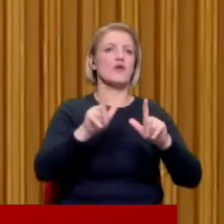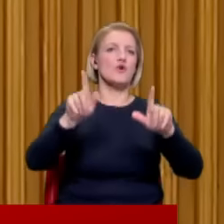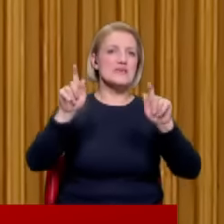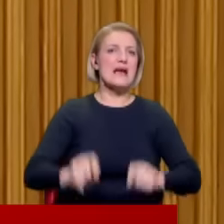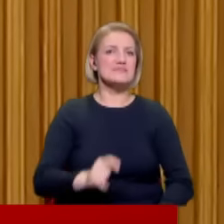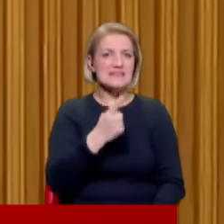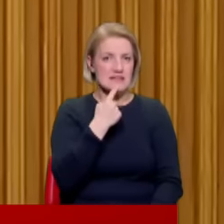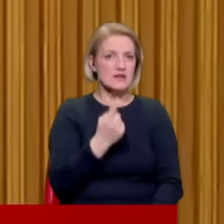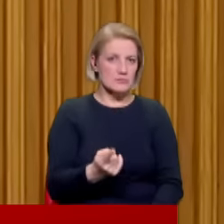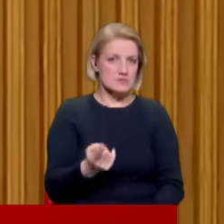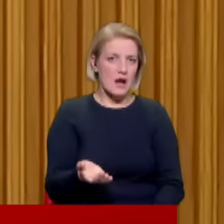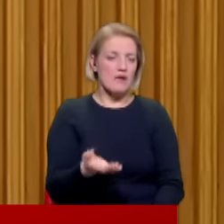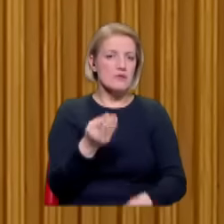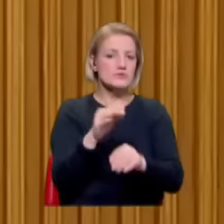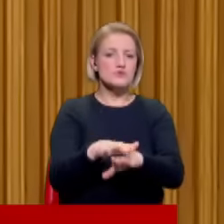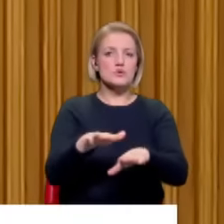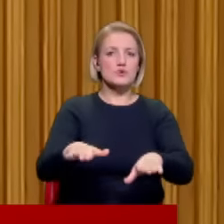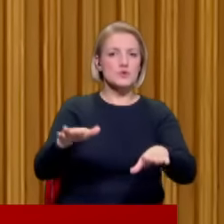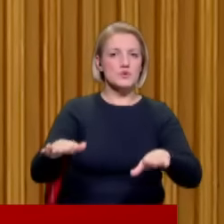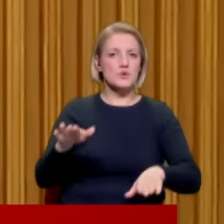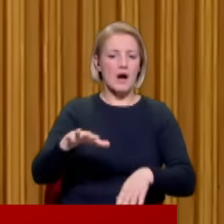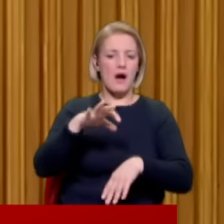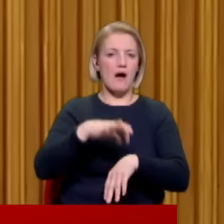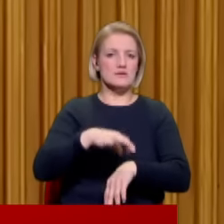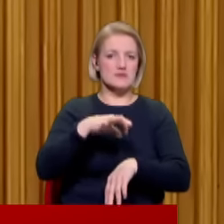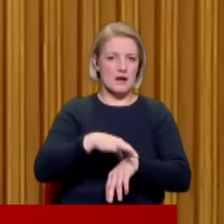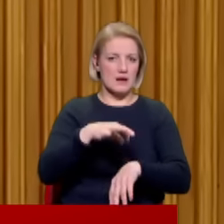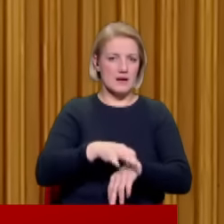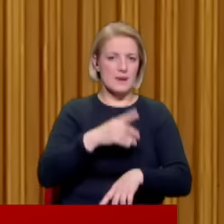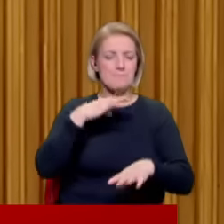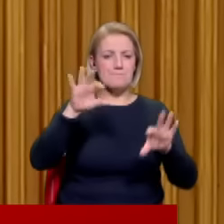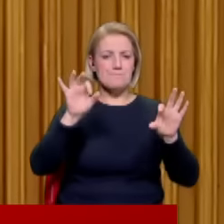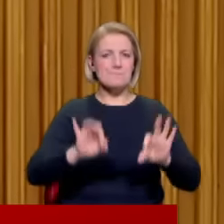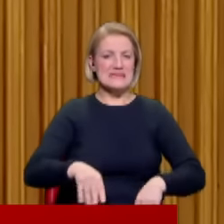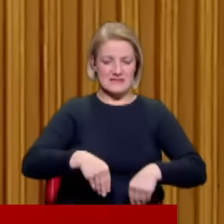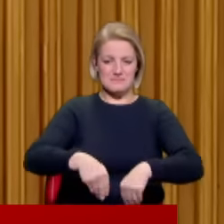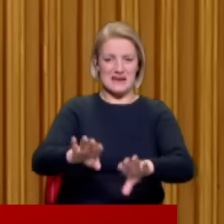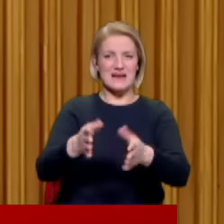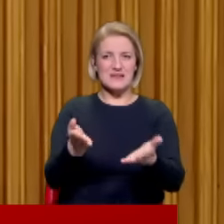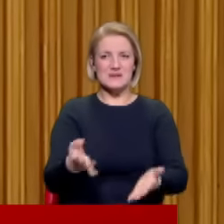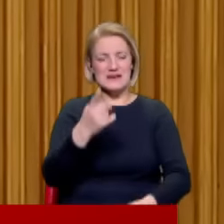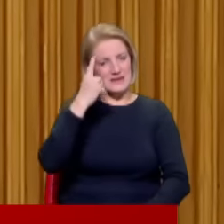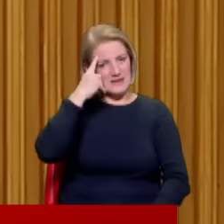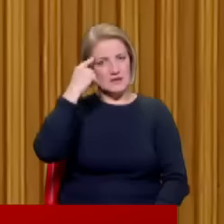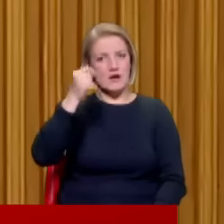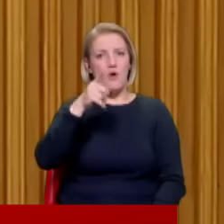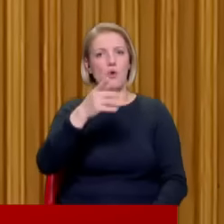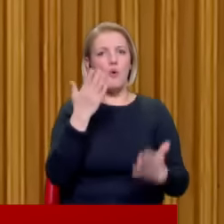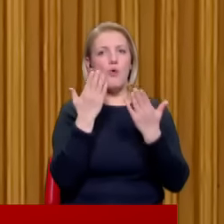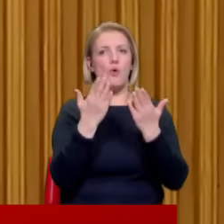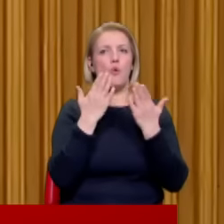yapsın dediğimizde çocukları hastalığa, pisliğe terk edip inadından o